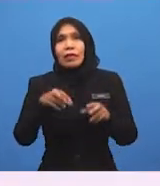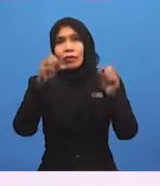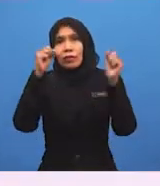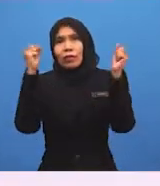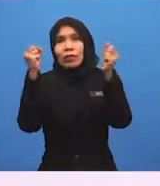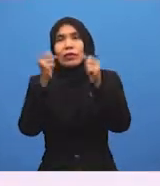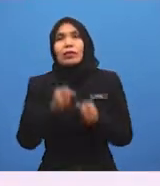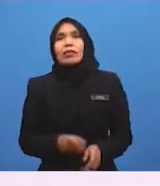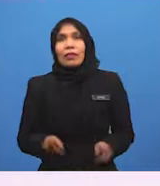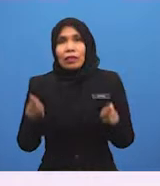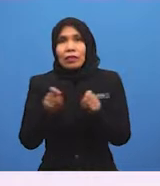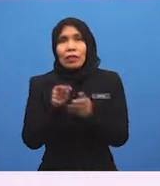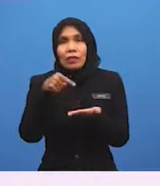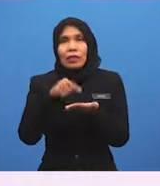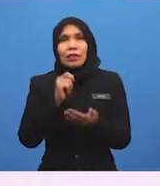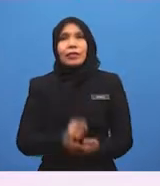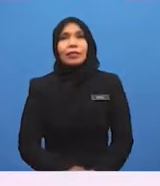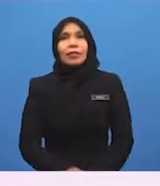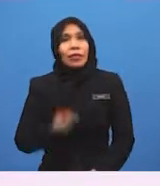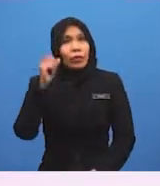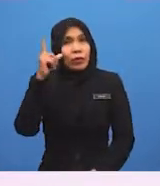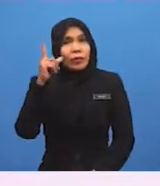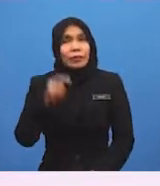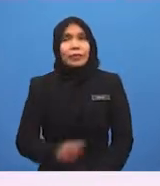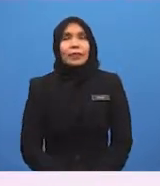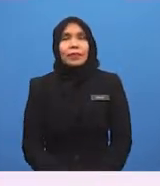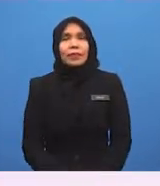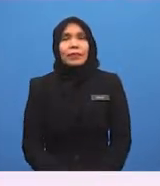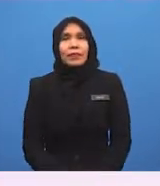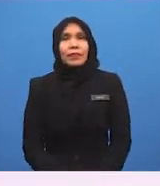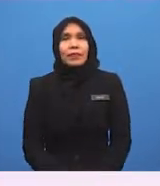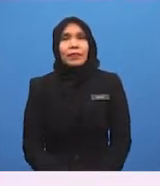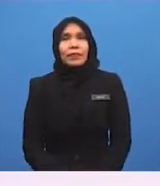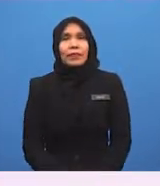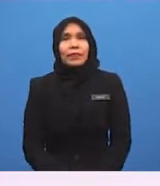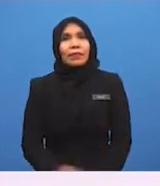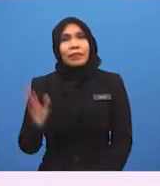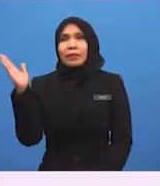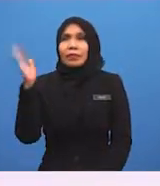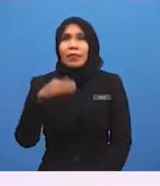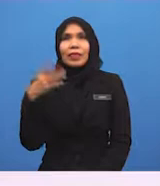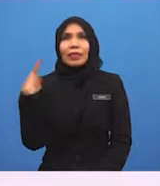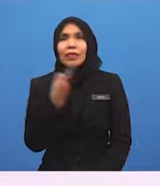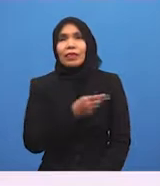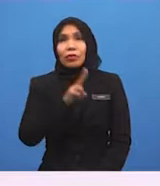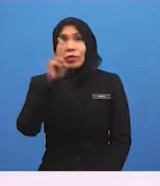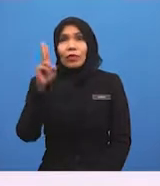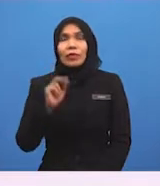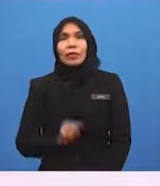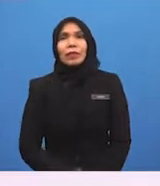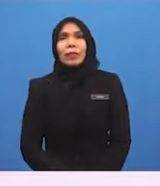Bagaimanakah setakat ini murid-murid? Faham tak? Cikgu nak menguji kamu. Mari kita uji diri.